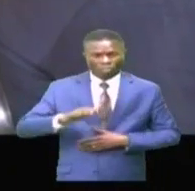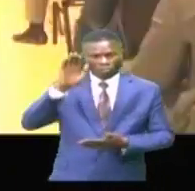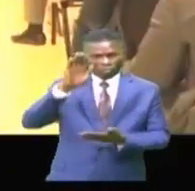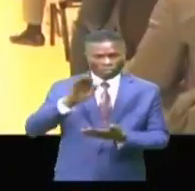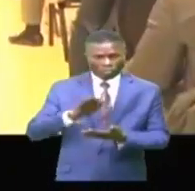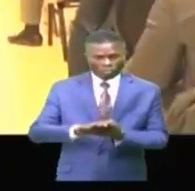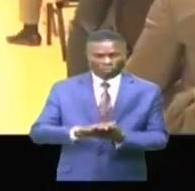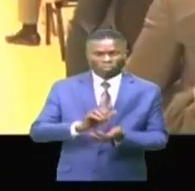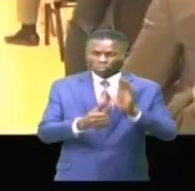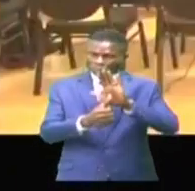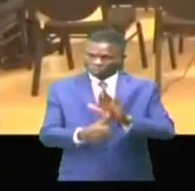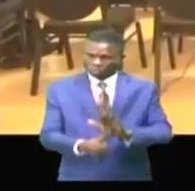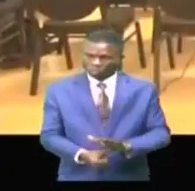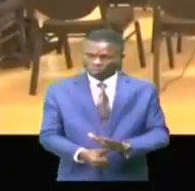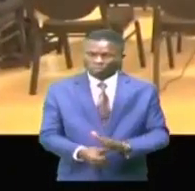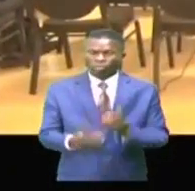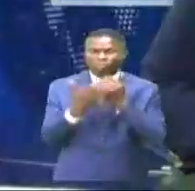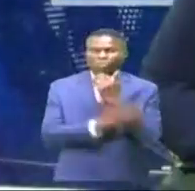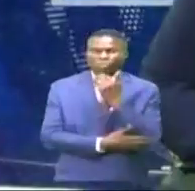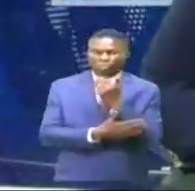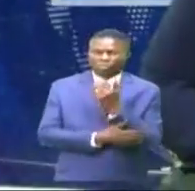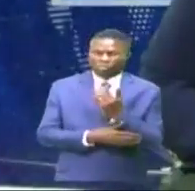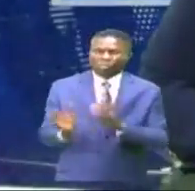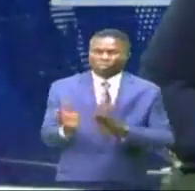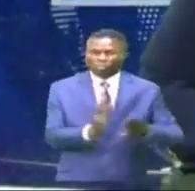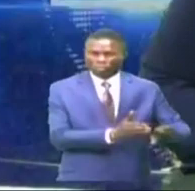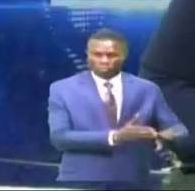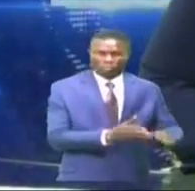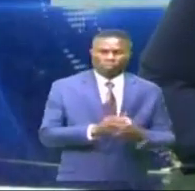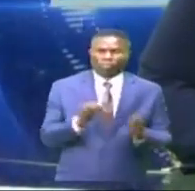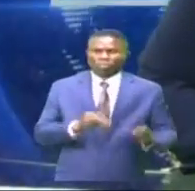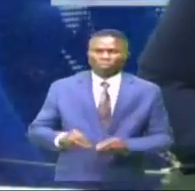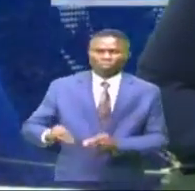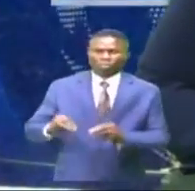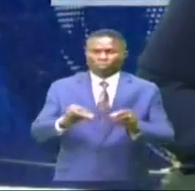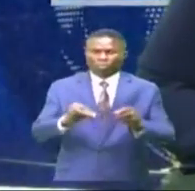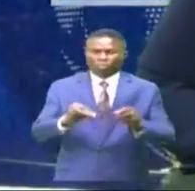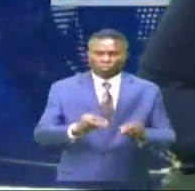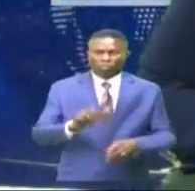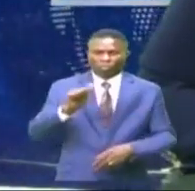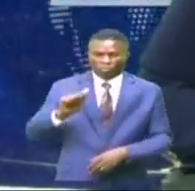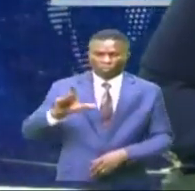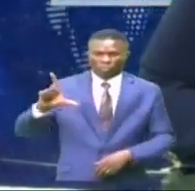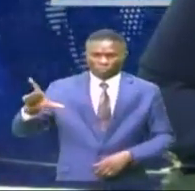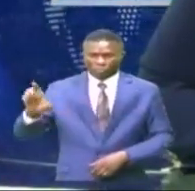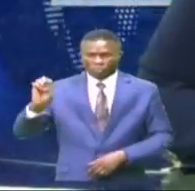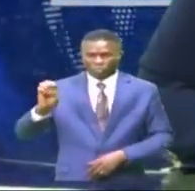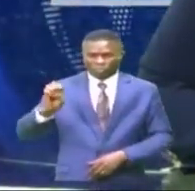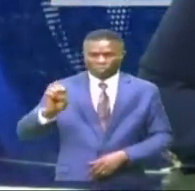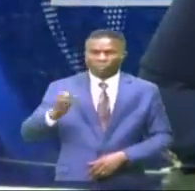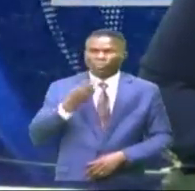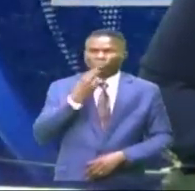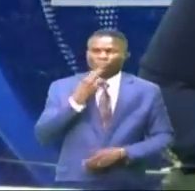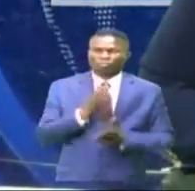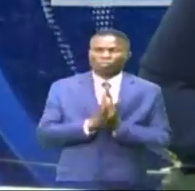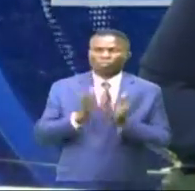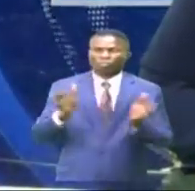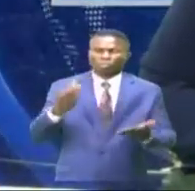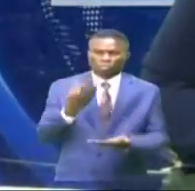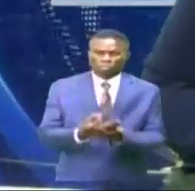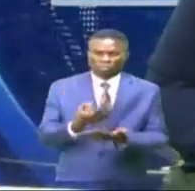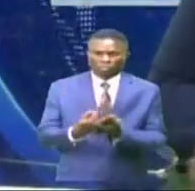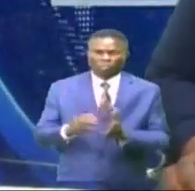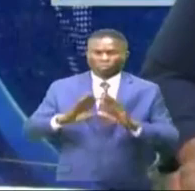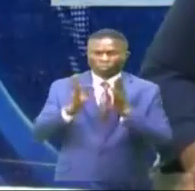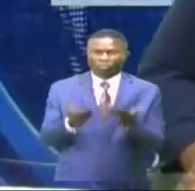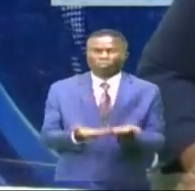les inégalités et la pauvreté la méthode aliné était dans la lutte contre la corruption en RDC mais tout le